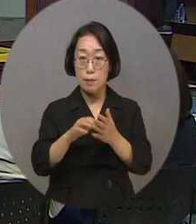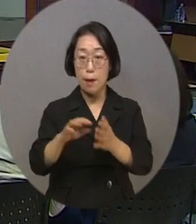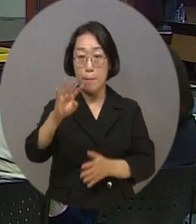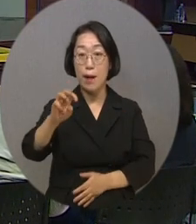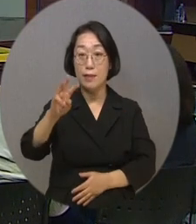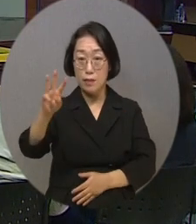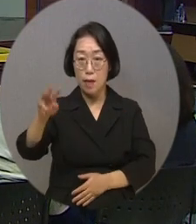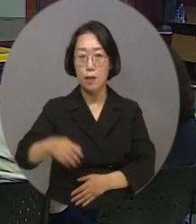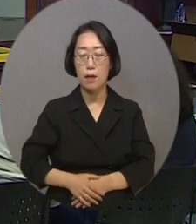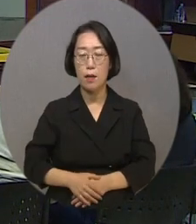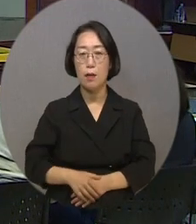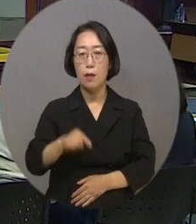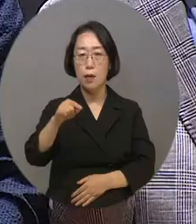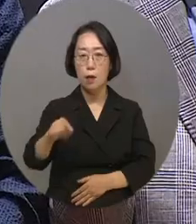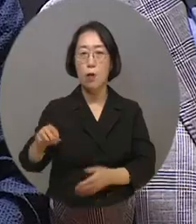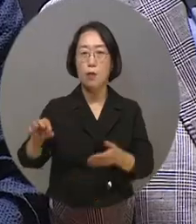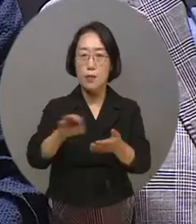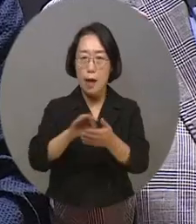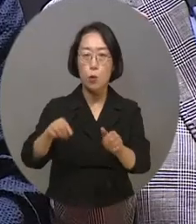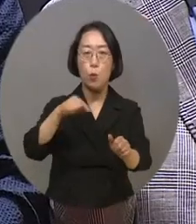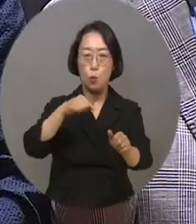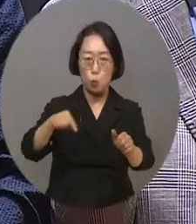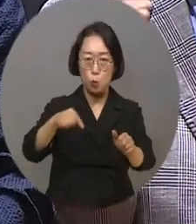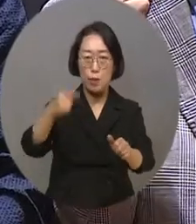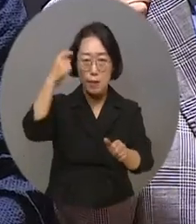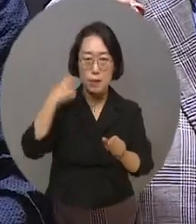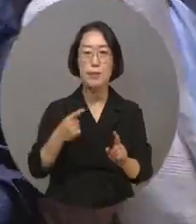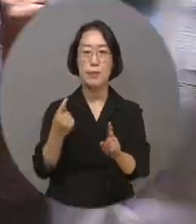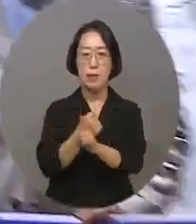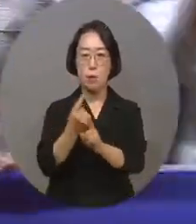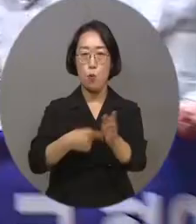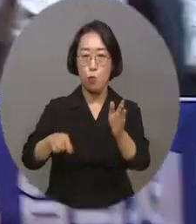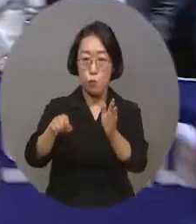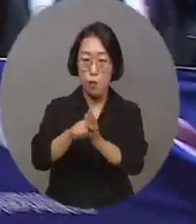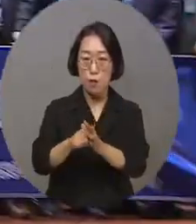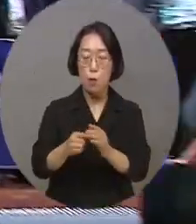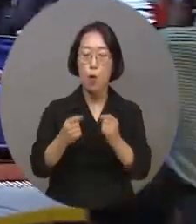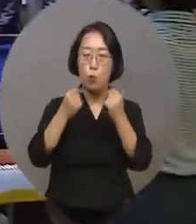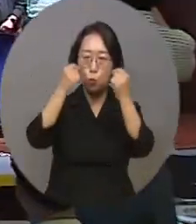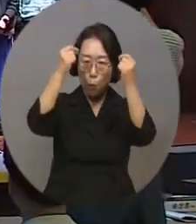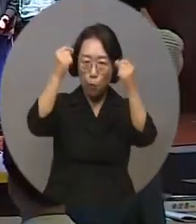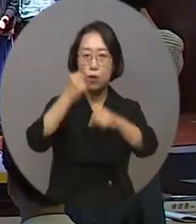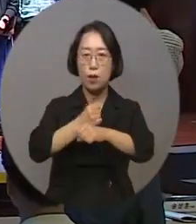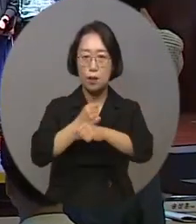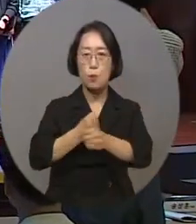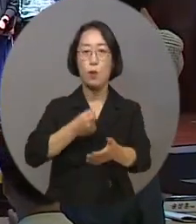UI 개선, 키오스크 이용 교육, 접근성 인식 제고 등을 위해 적극 협력하기로 했습니다.